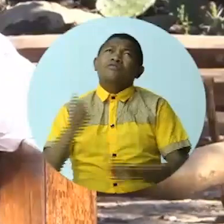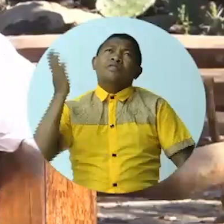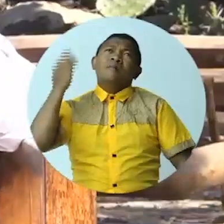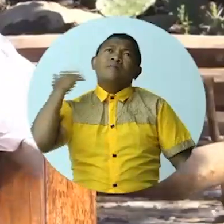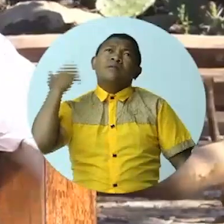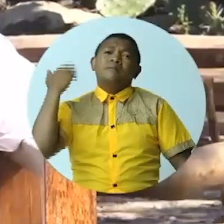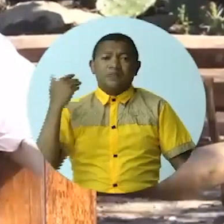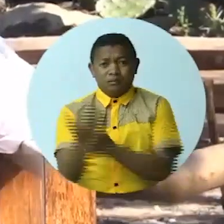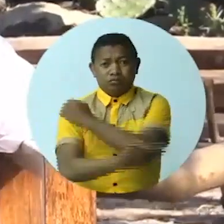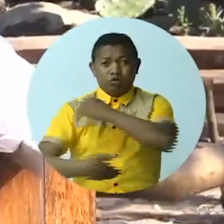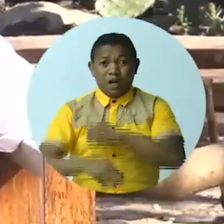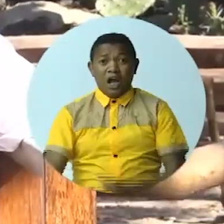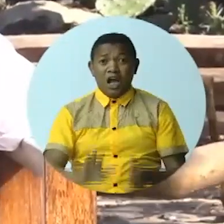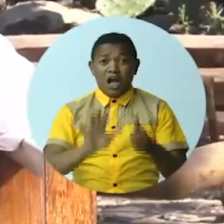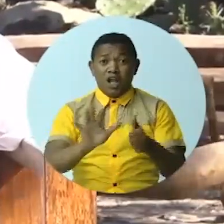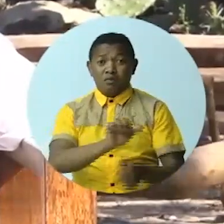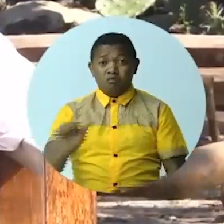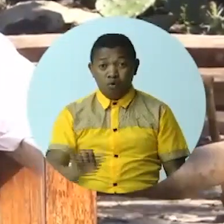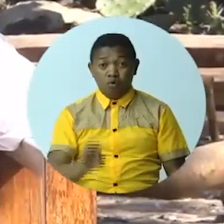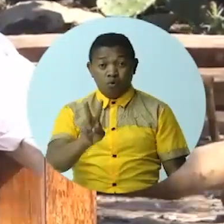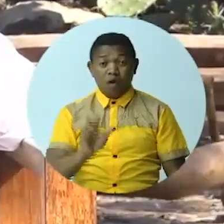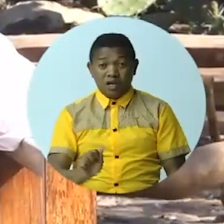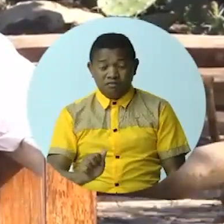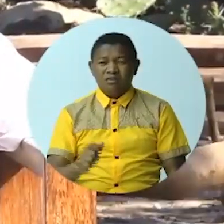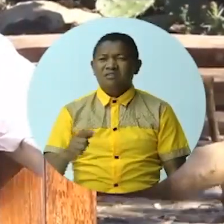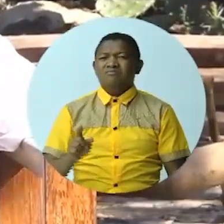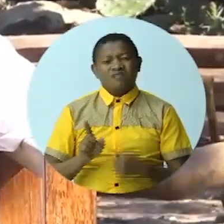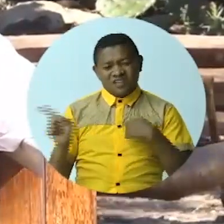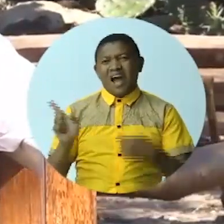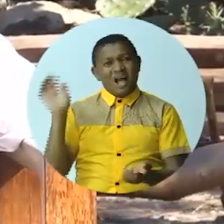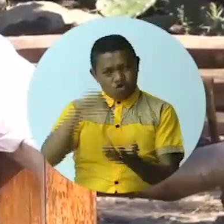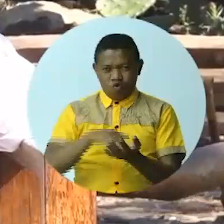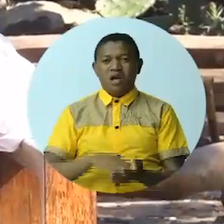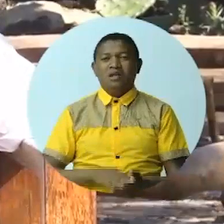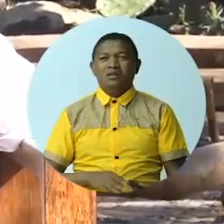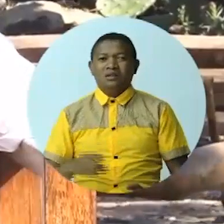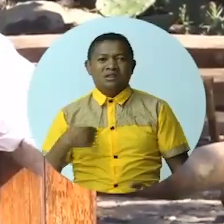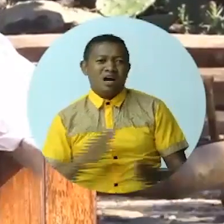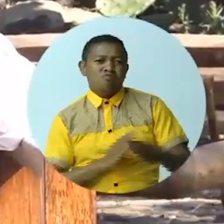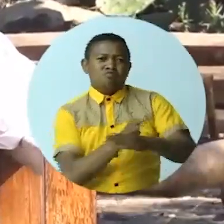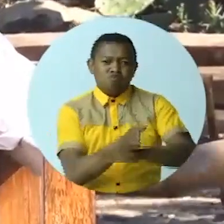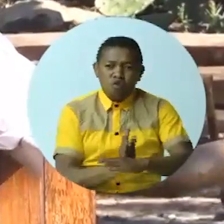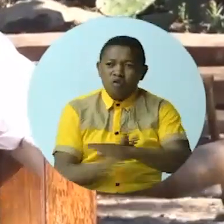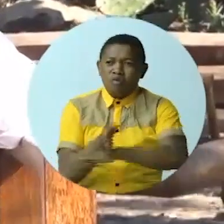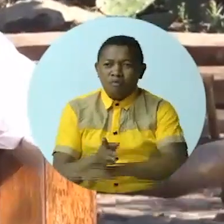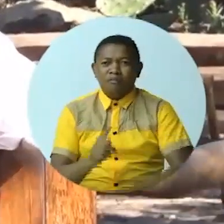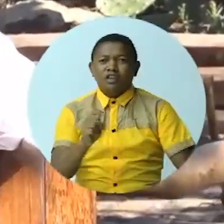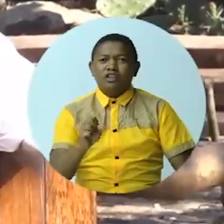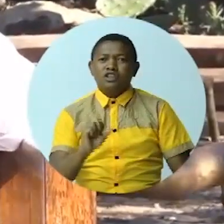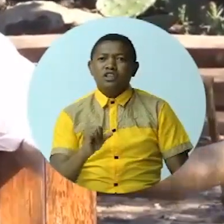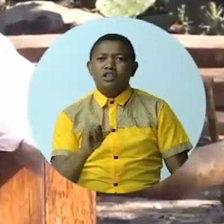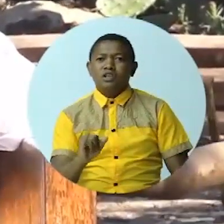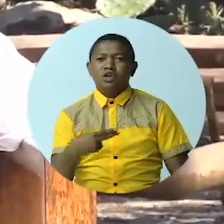dia tonga taty atsimo. Vonareo hoe nisy ny kere nakany Tsombea, nakany Anjapavy